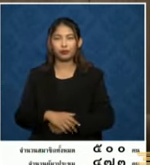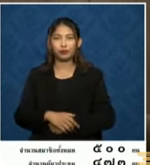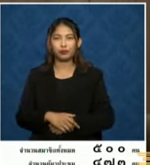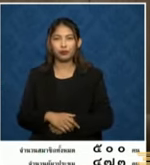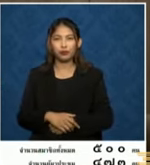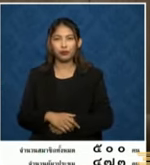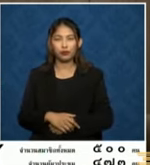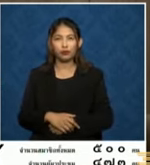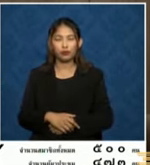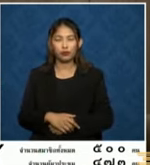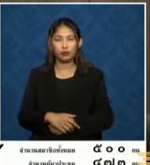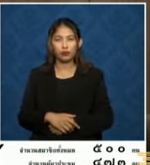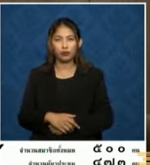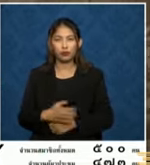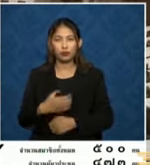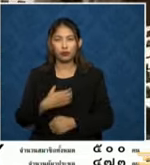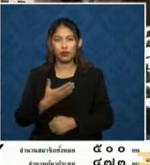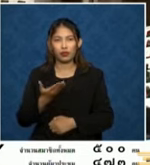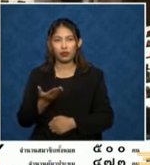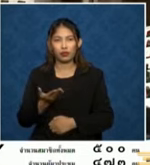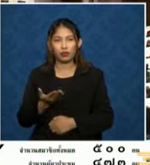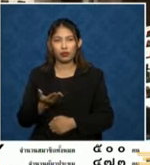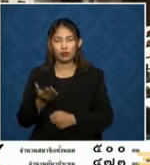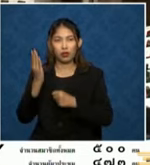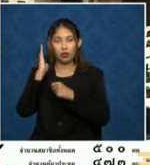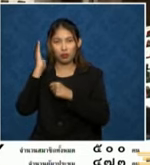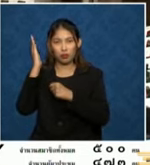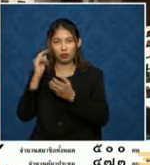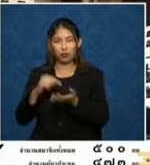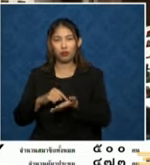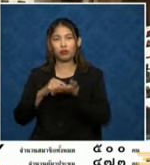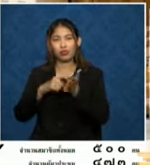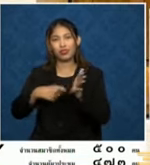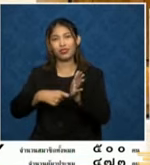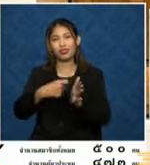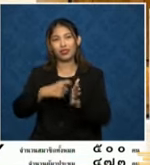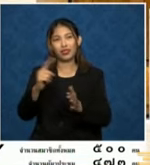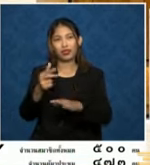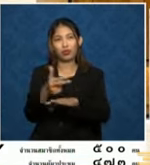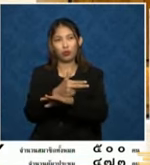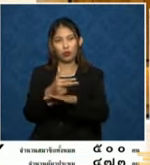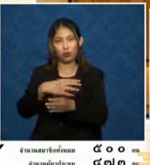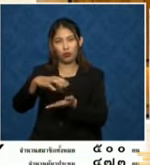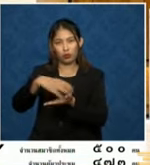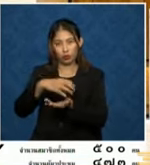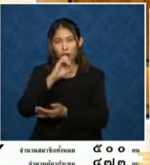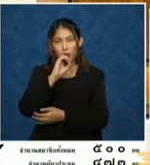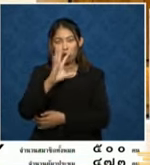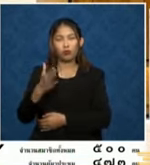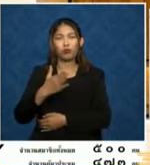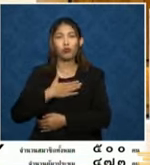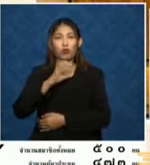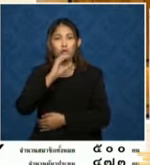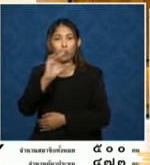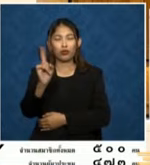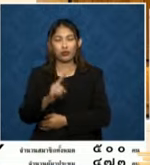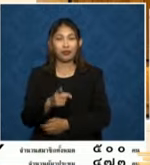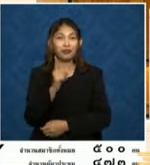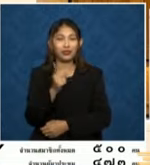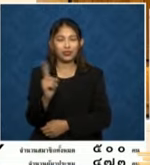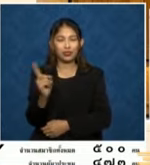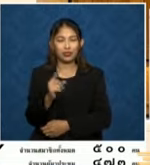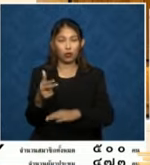ครับเดี๋ยวให้ทางผู้ที่จะนำเสนอได้แจ้งเหตุผลของการใช้คลิปด้วยนะครับ ท่านประธานครับผมยืนยันแบบนี้นะครับก่อนอื่นข้อได้จริงนะครับ